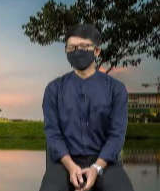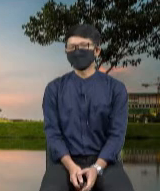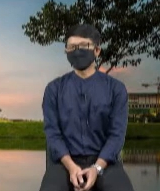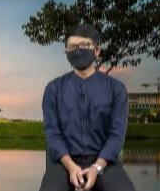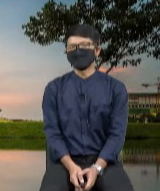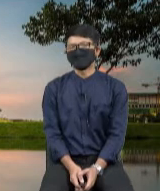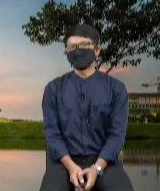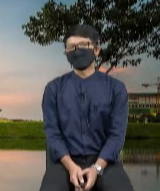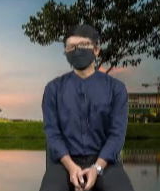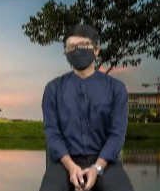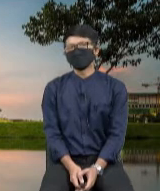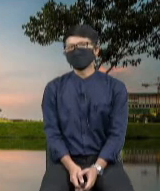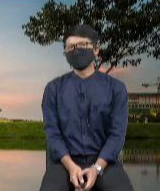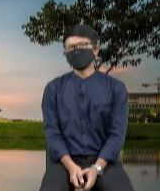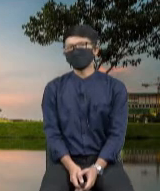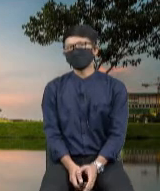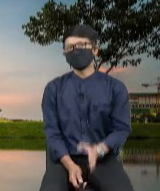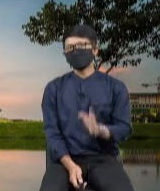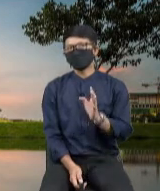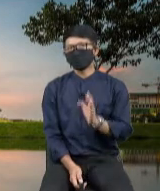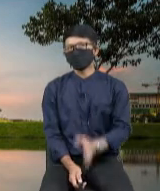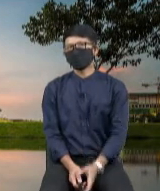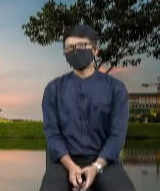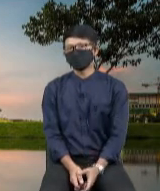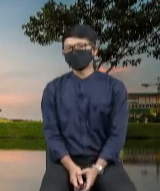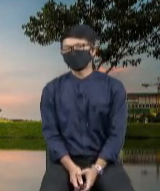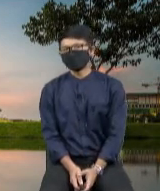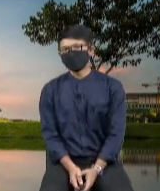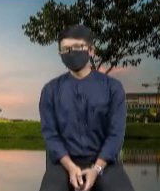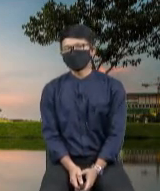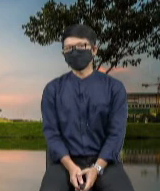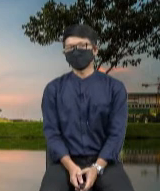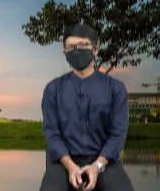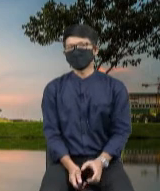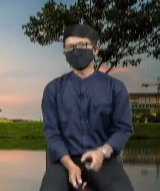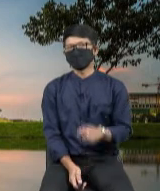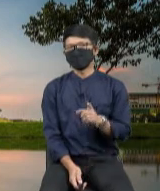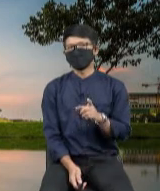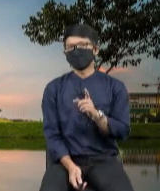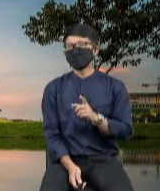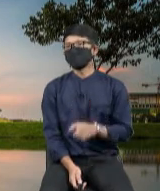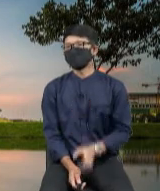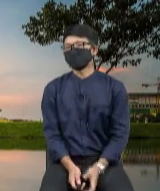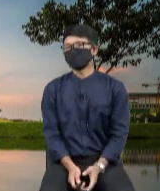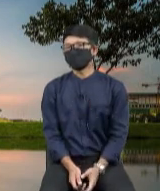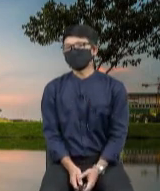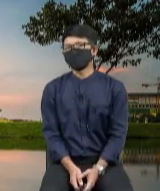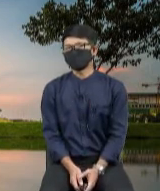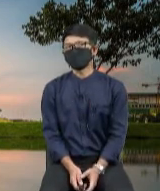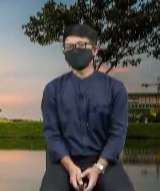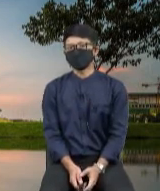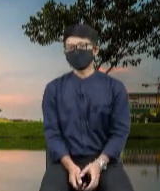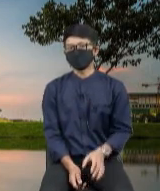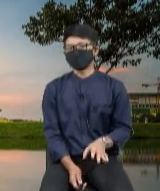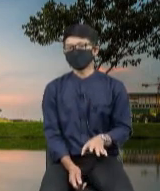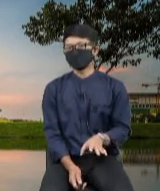ครับ นี่ดีนี่มีภาพนี้ดีนะ อันนี้ครับอันนี้เป็นทางเข้าออกบริเวณถนนชนนีประธานครับก็คืออาคารมิดลสิทธาคารตอนนั้นเนี่ยยังสร้